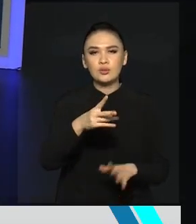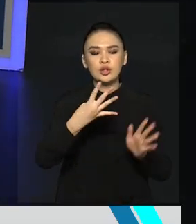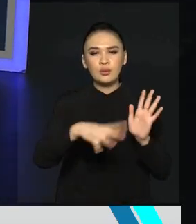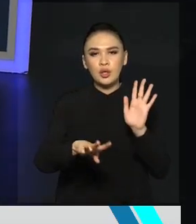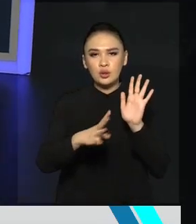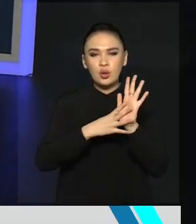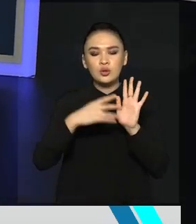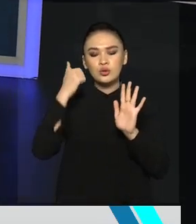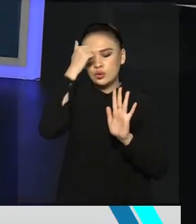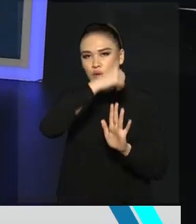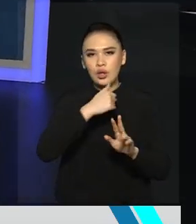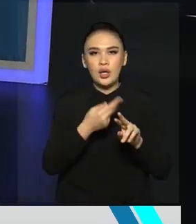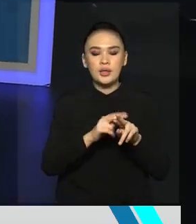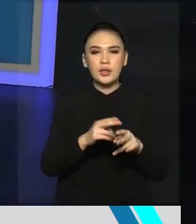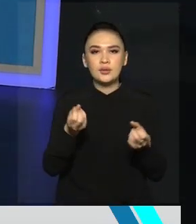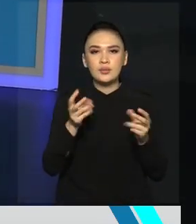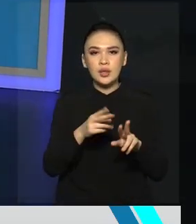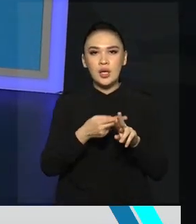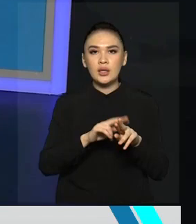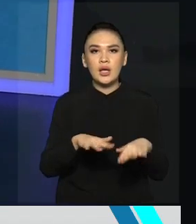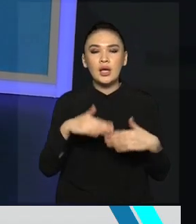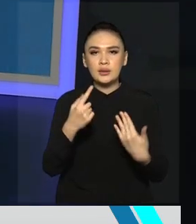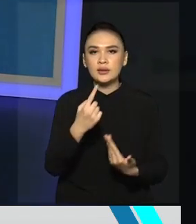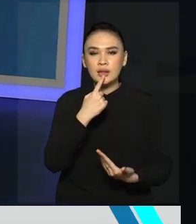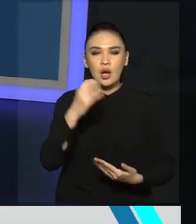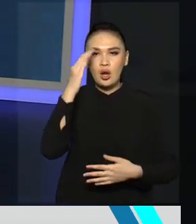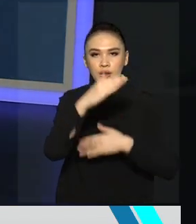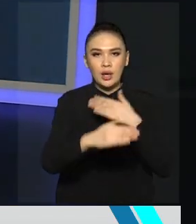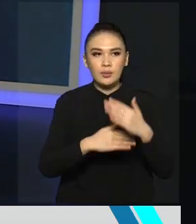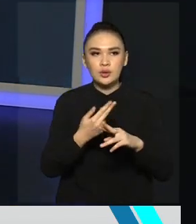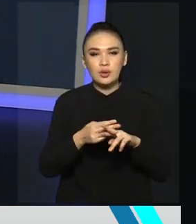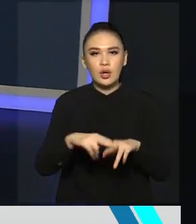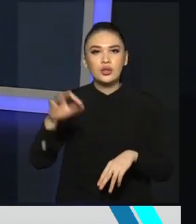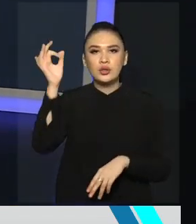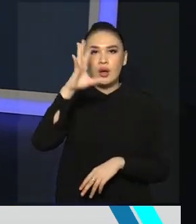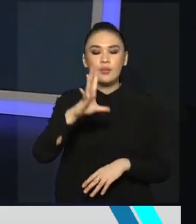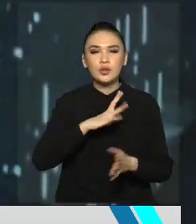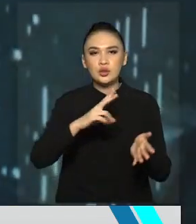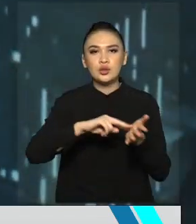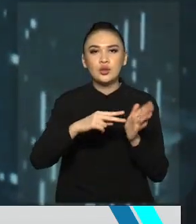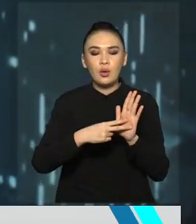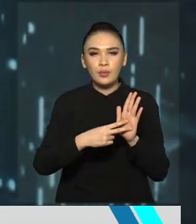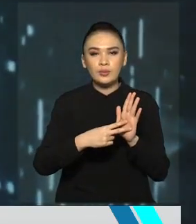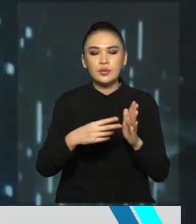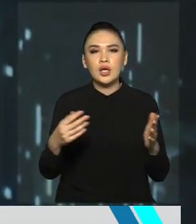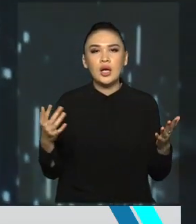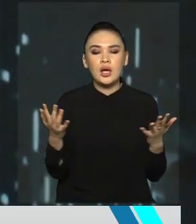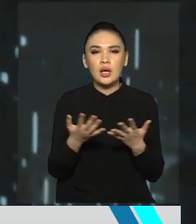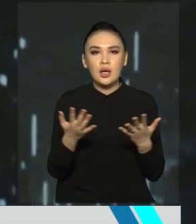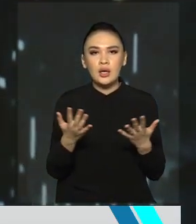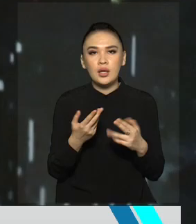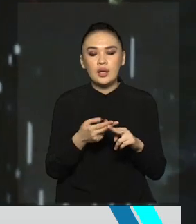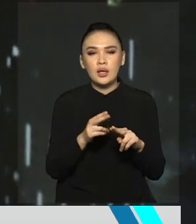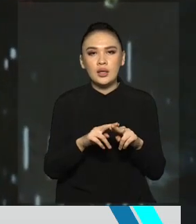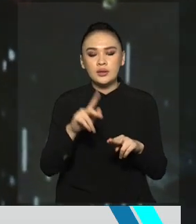2023-2029 жылдарға арналған тұжырымдаманың, яғни тіл саясатын дамытудың тұжырымдамасының жобасы әзірленіп жатқан білем, сол